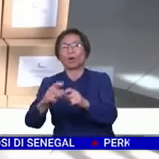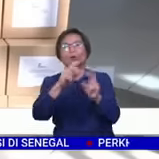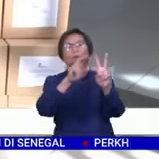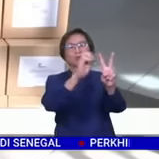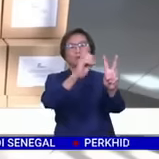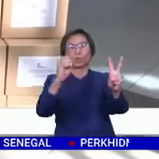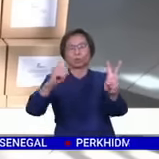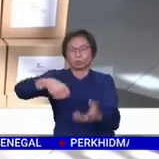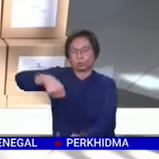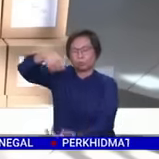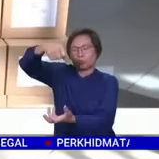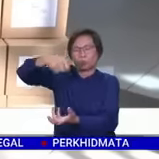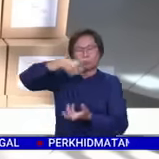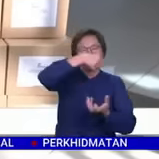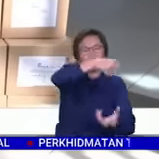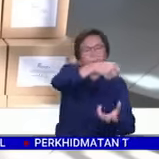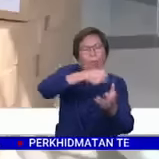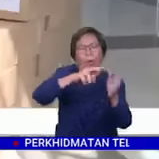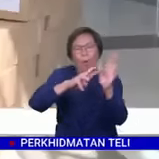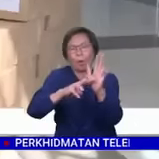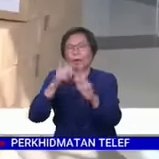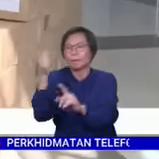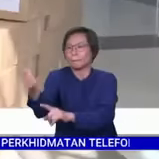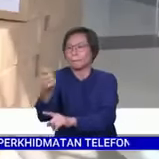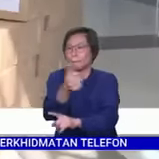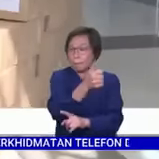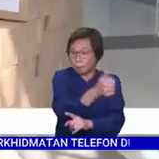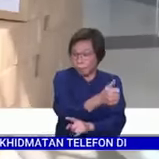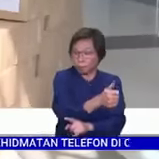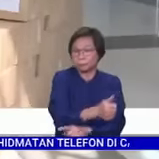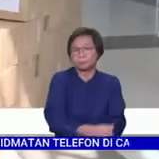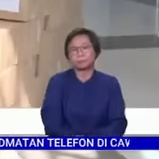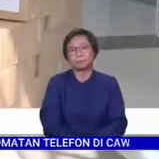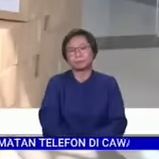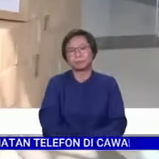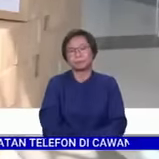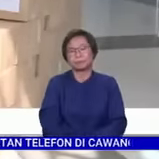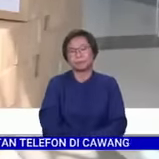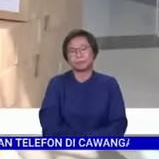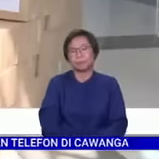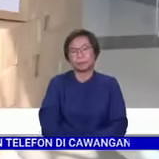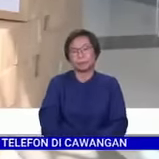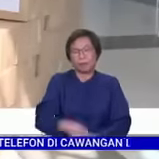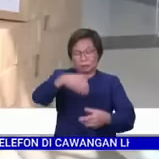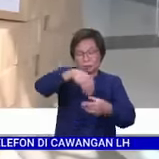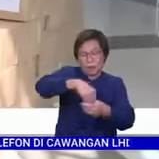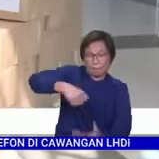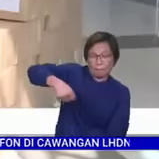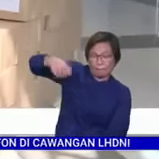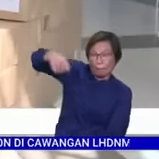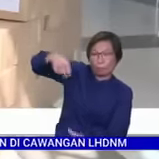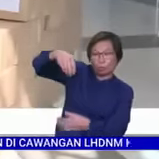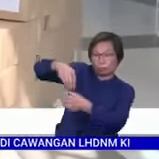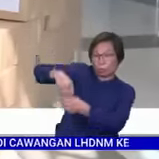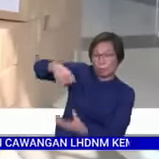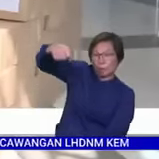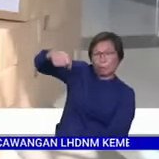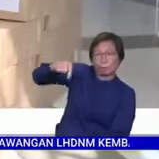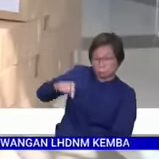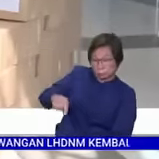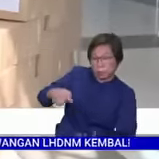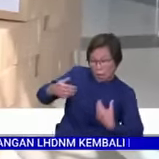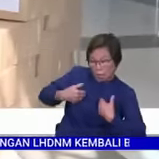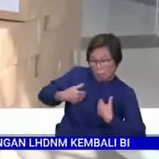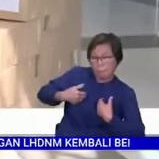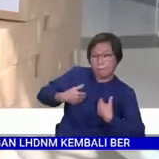bakul makanan kepada wakil masing-masing dan saudara antara isi di dalam bakul Mak dan tersebut